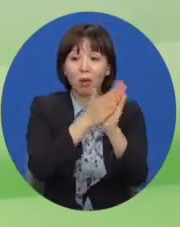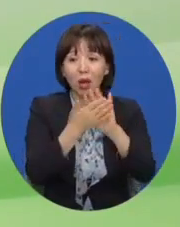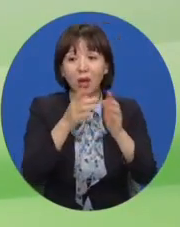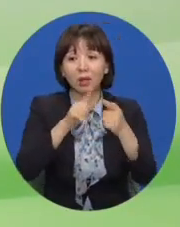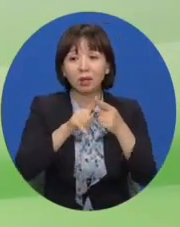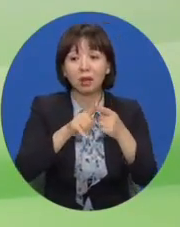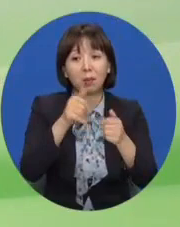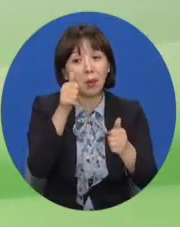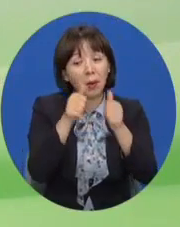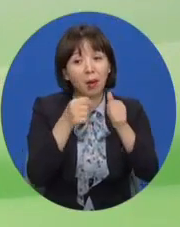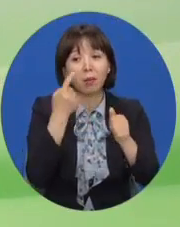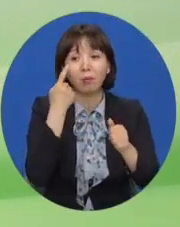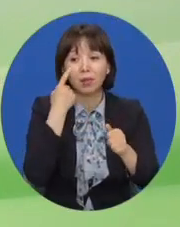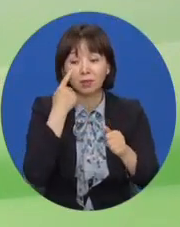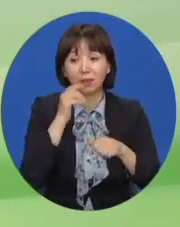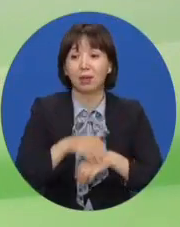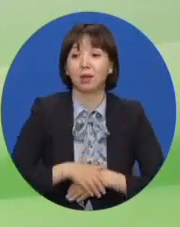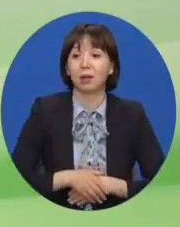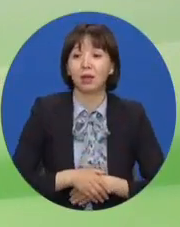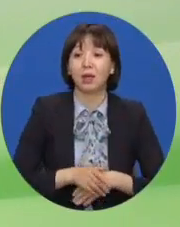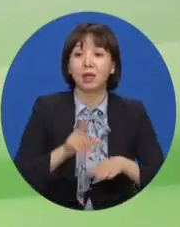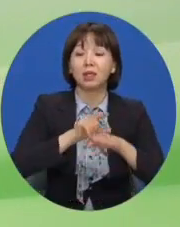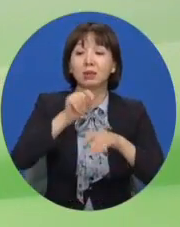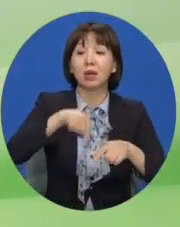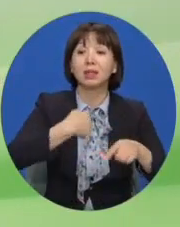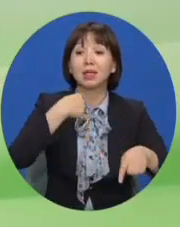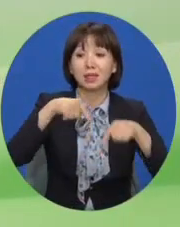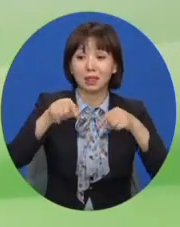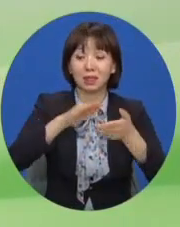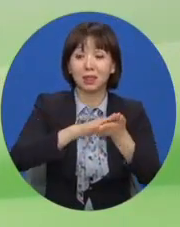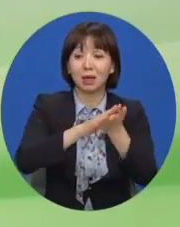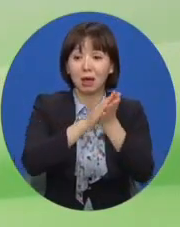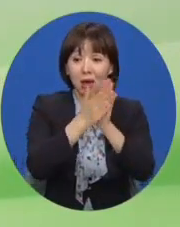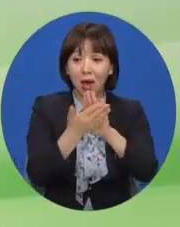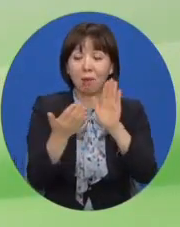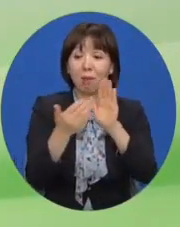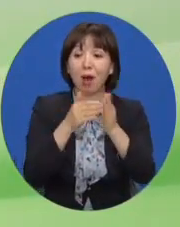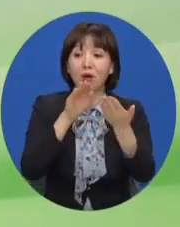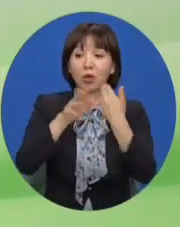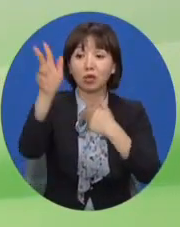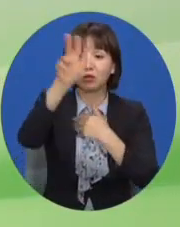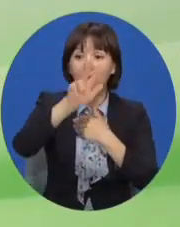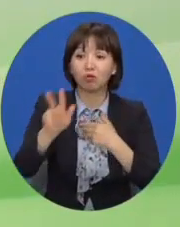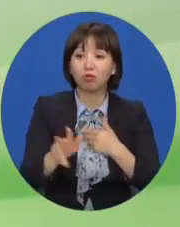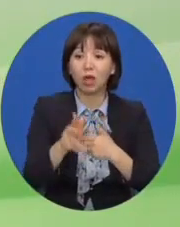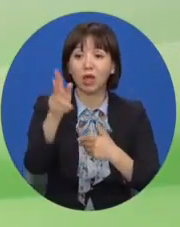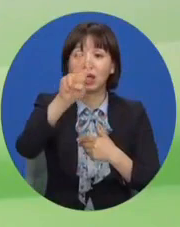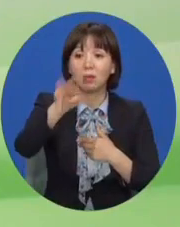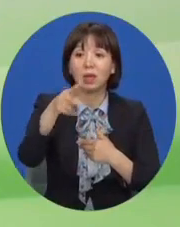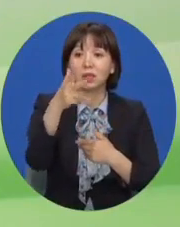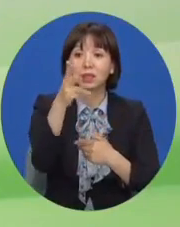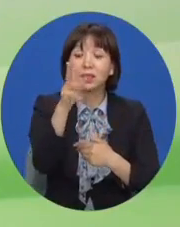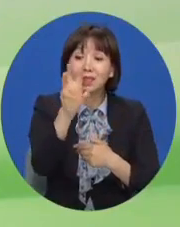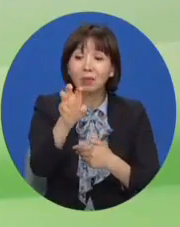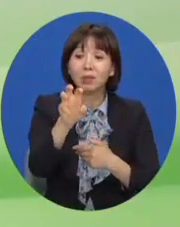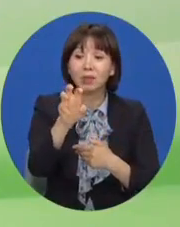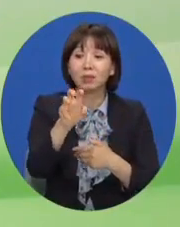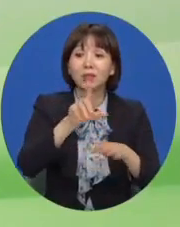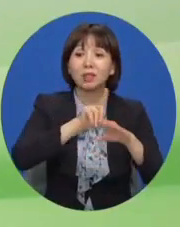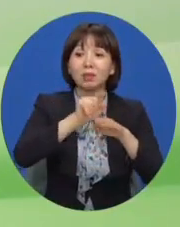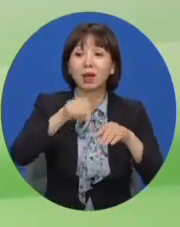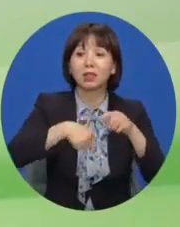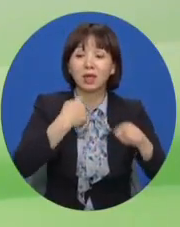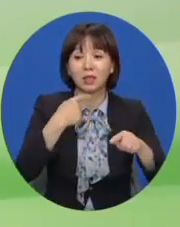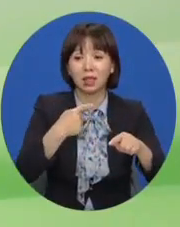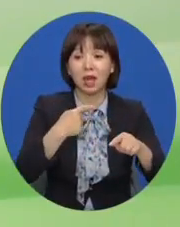해봤습니다. 지방자치제가 실시되고 나니까 전국에 있는 230여 지방자치단체 간의 무한